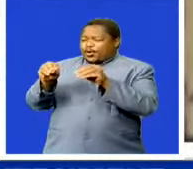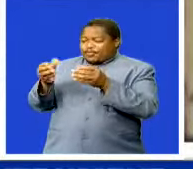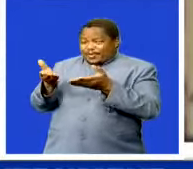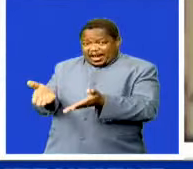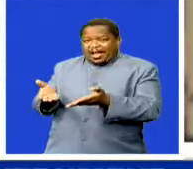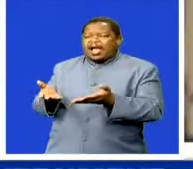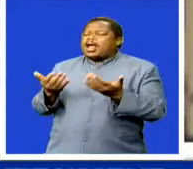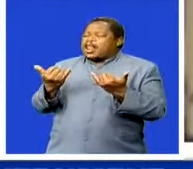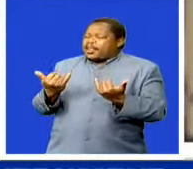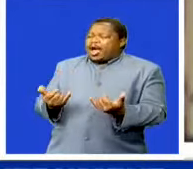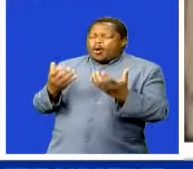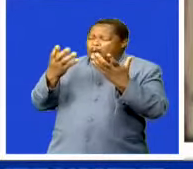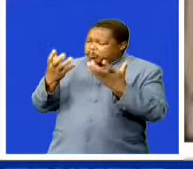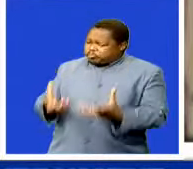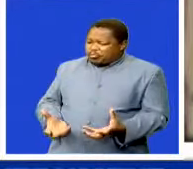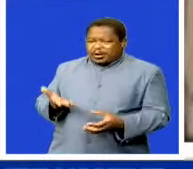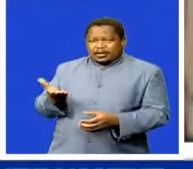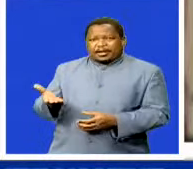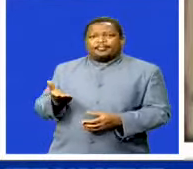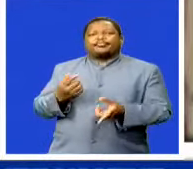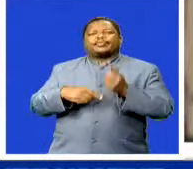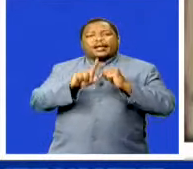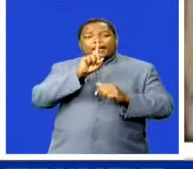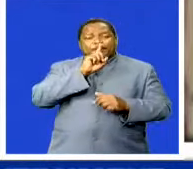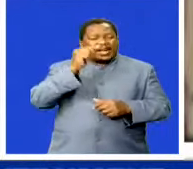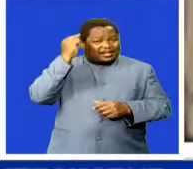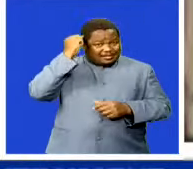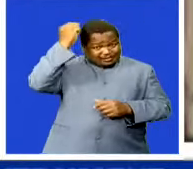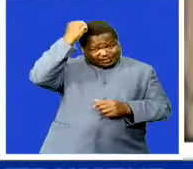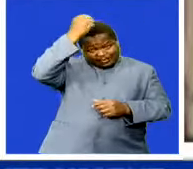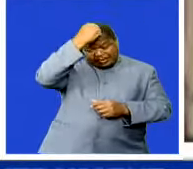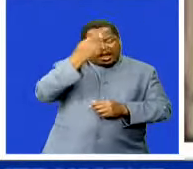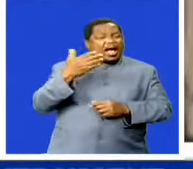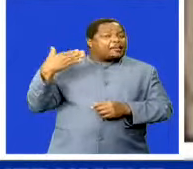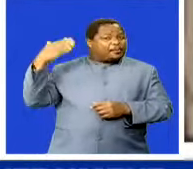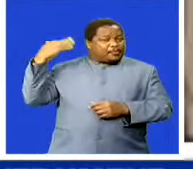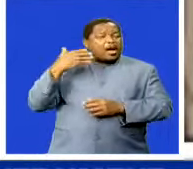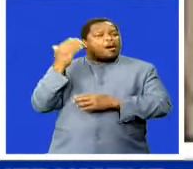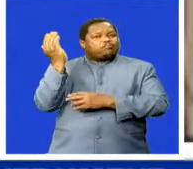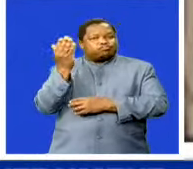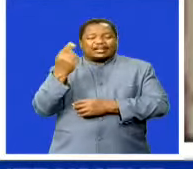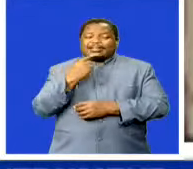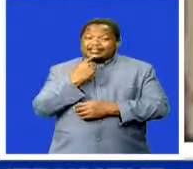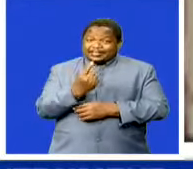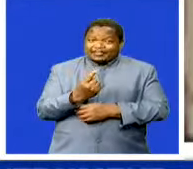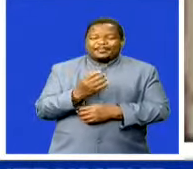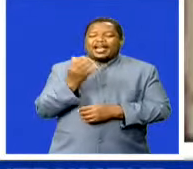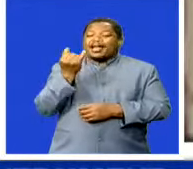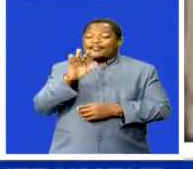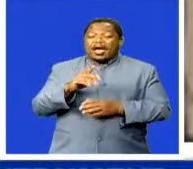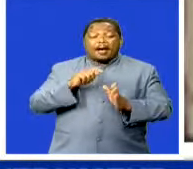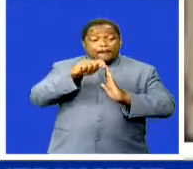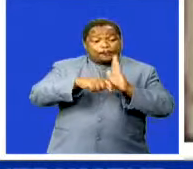batawubangcono baphile ngcono kunalaba suka khona siyabonga ke kakhulu babe